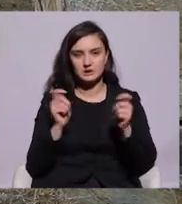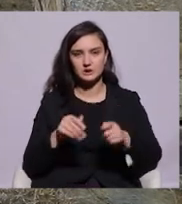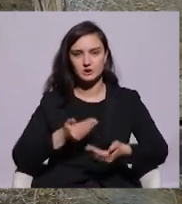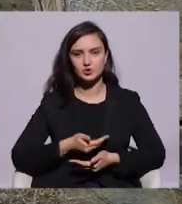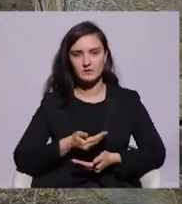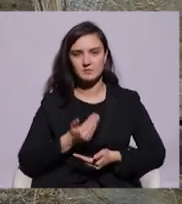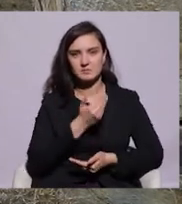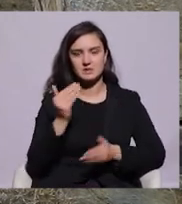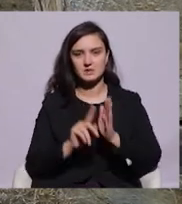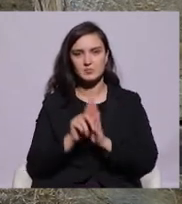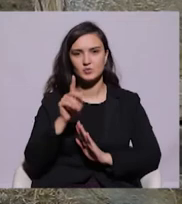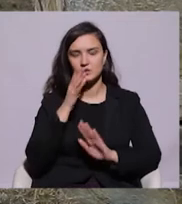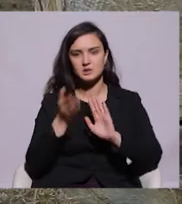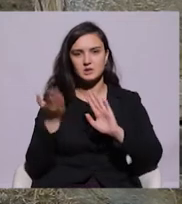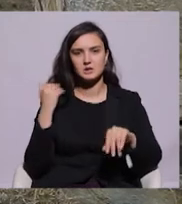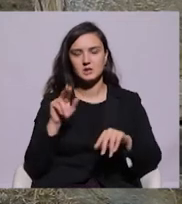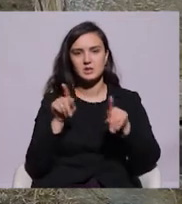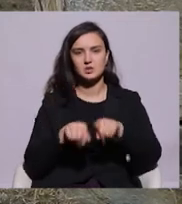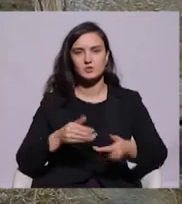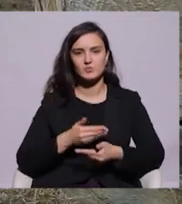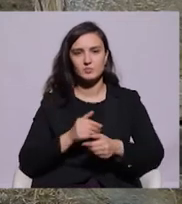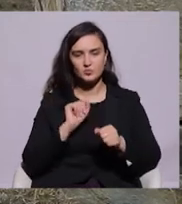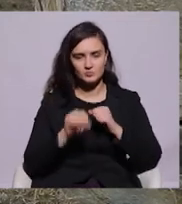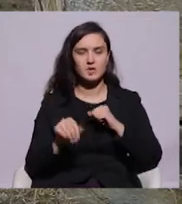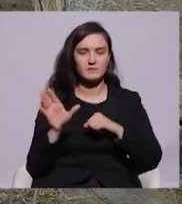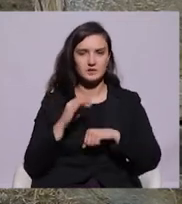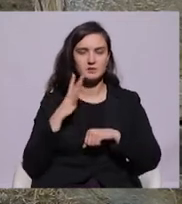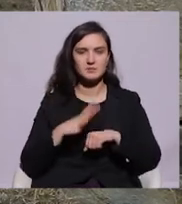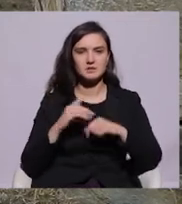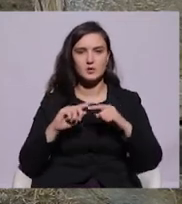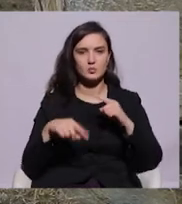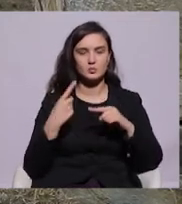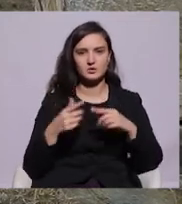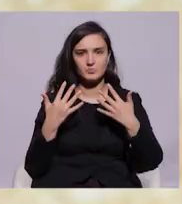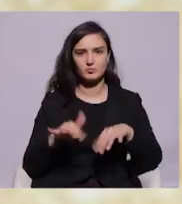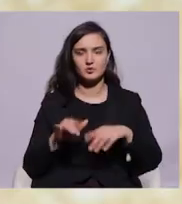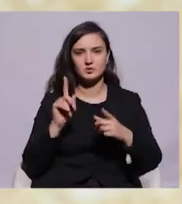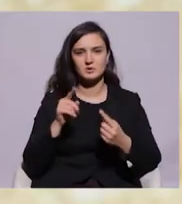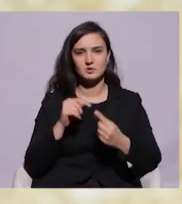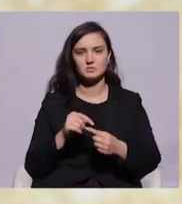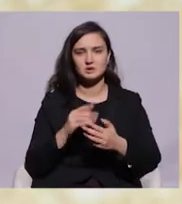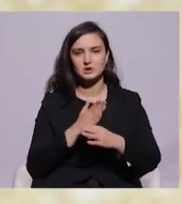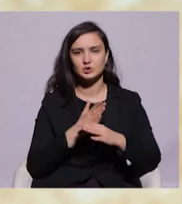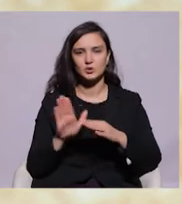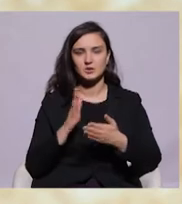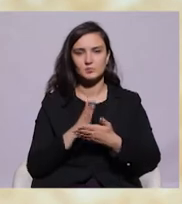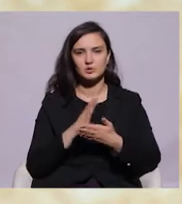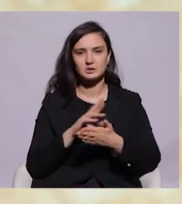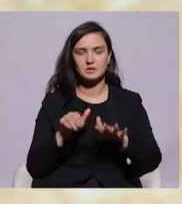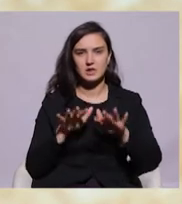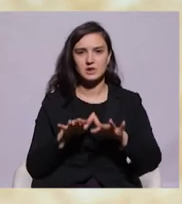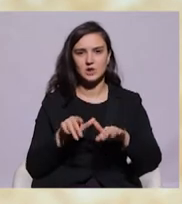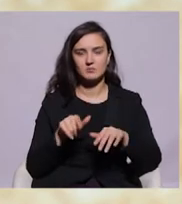ჩაკეტილი ცხოვრება მან წამოიწყო დიდი ხნის წინ და ასე ცხოვრებას უმკლავდება საუკუნეებია უკვე. შესაბამისად იზოლირებულია